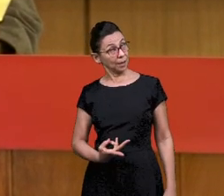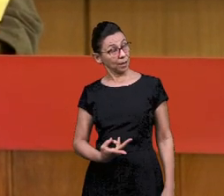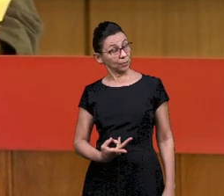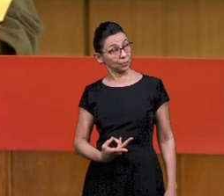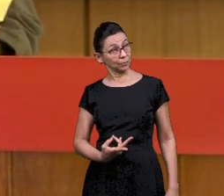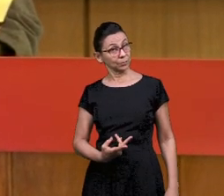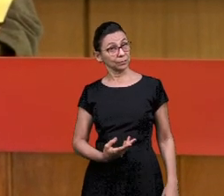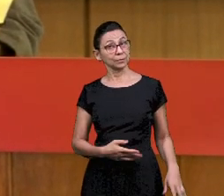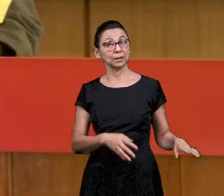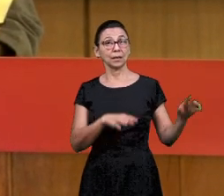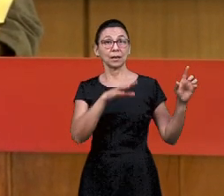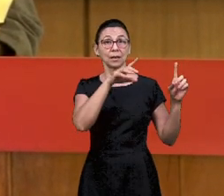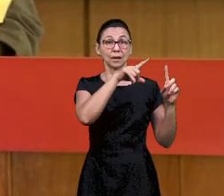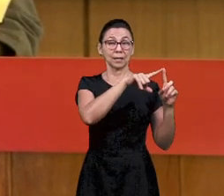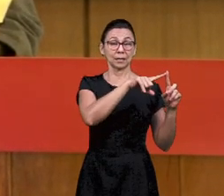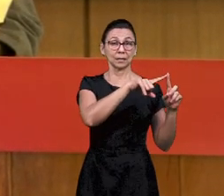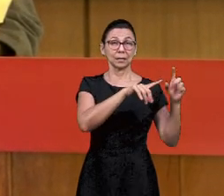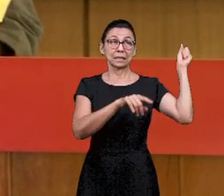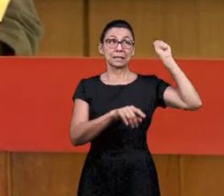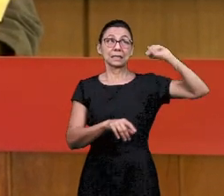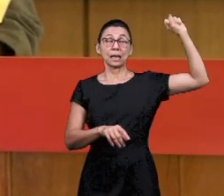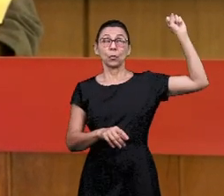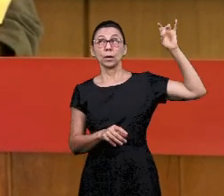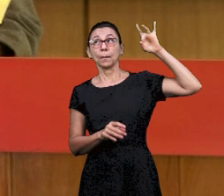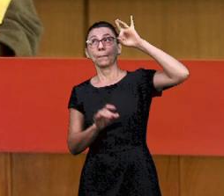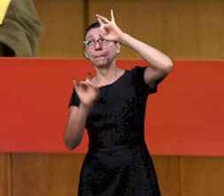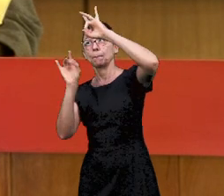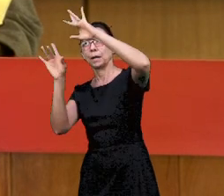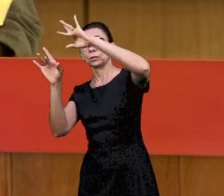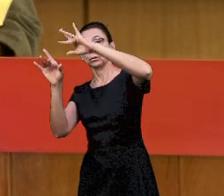l'homme, c'est toujours celle-ci. Mettre toujours